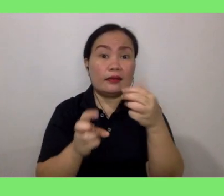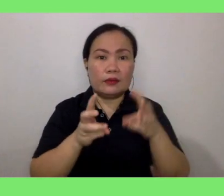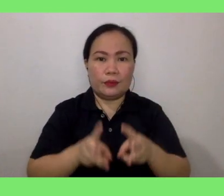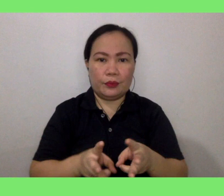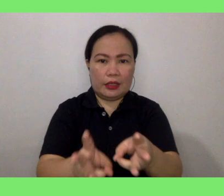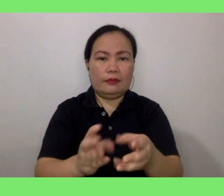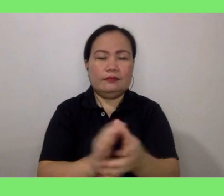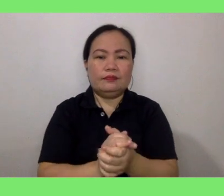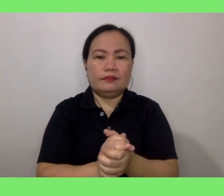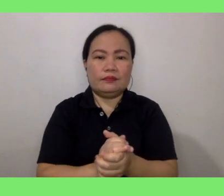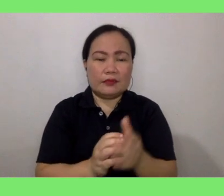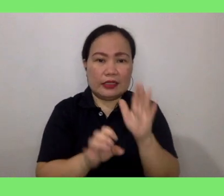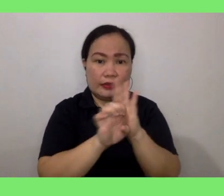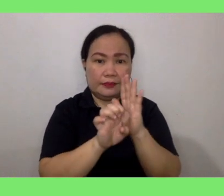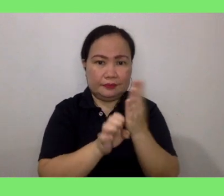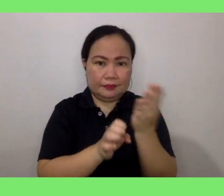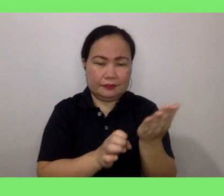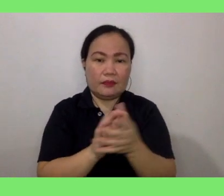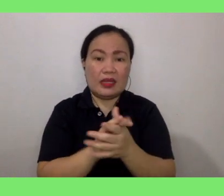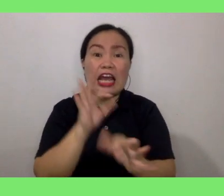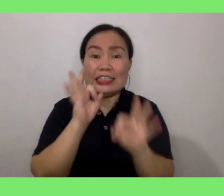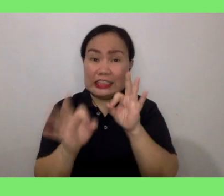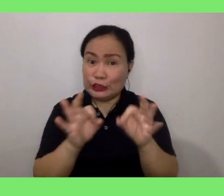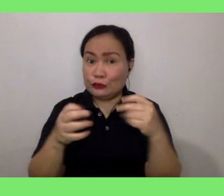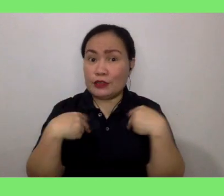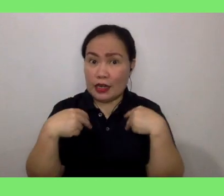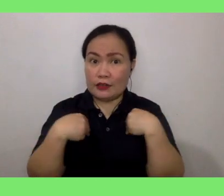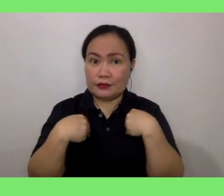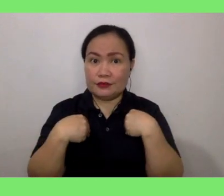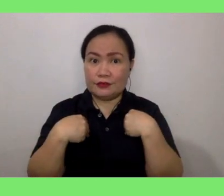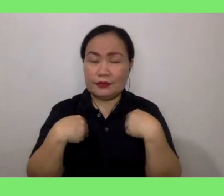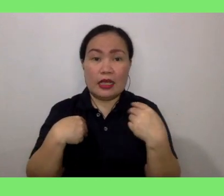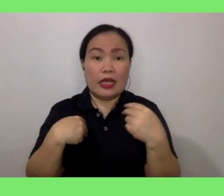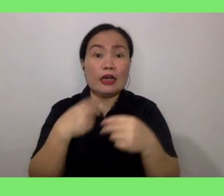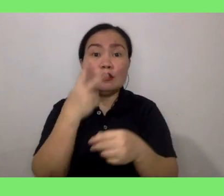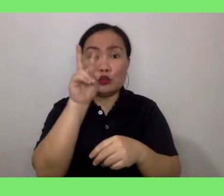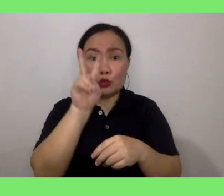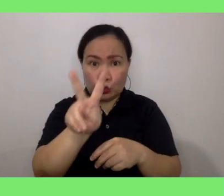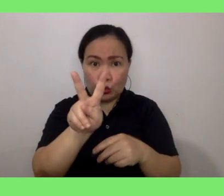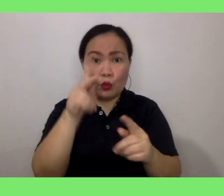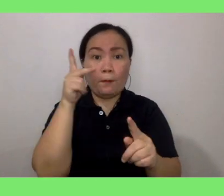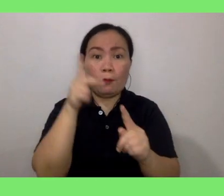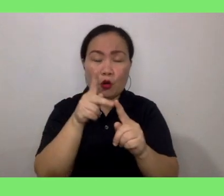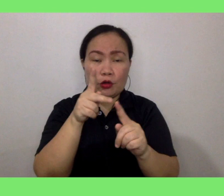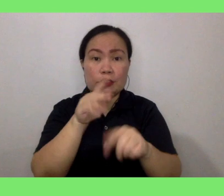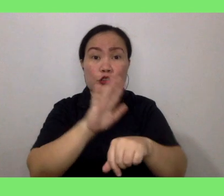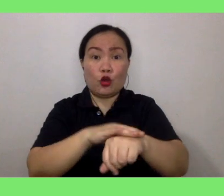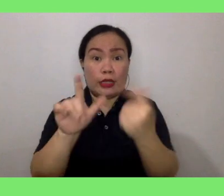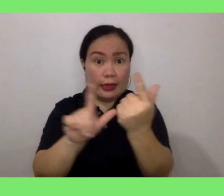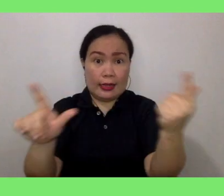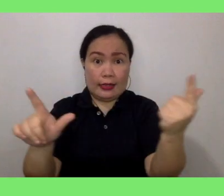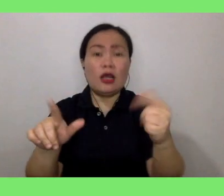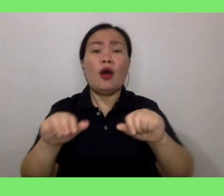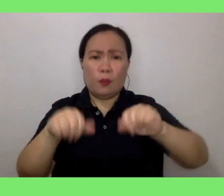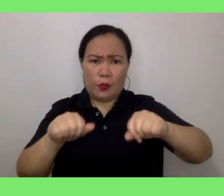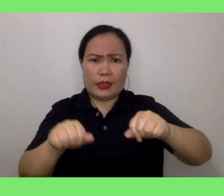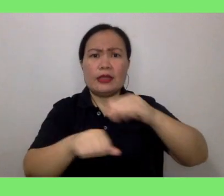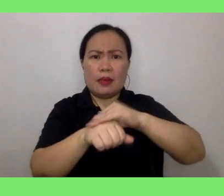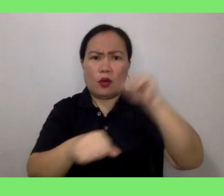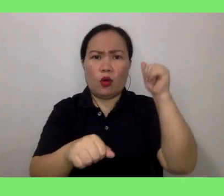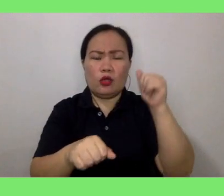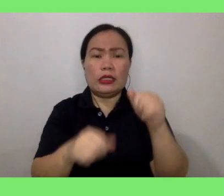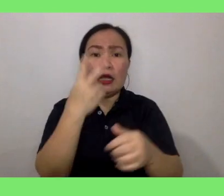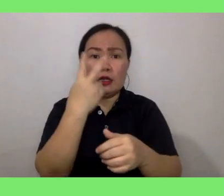way is eto po. So, kung meron po siyang any 2 points on a line. So, kung meron po